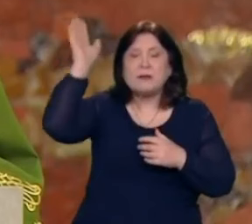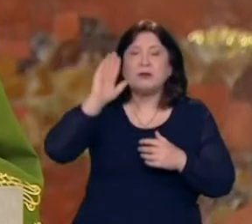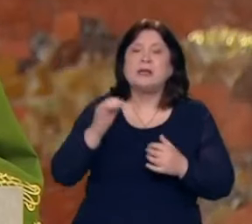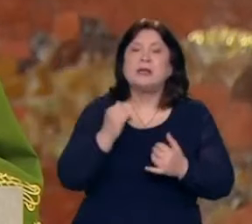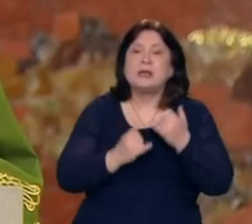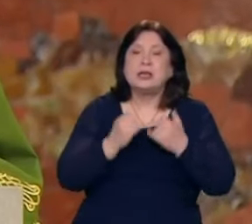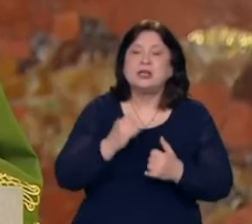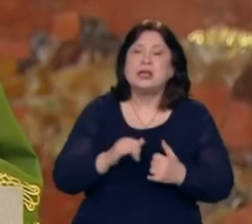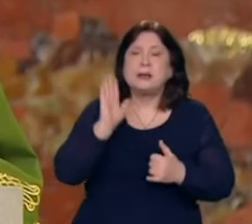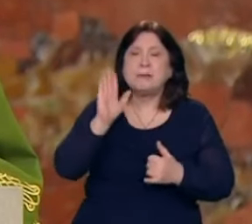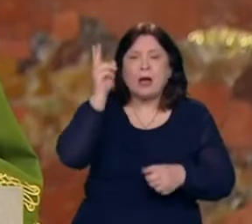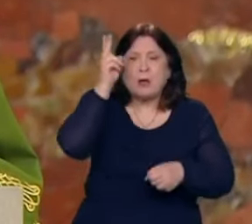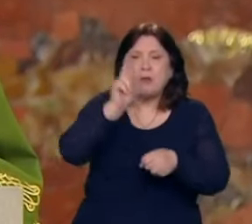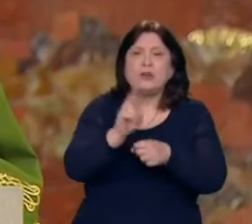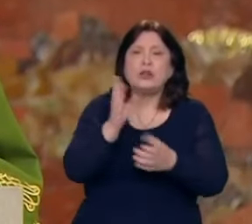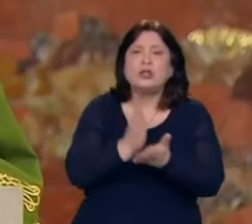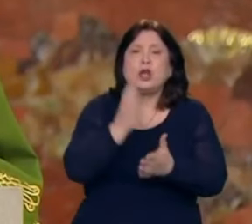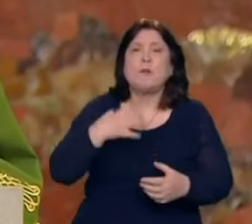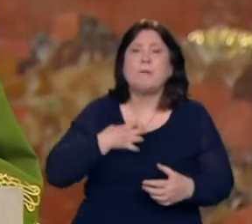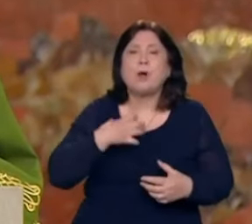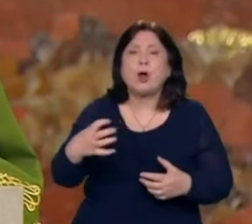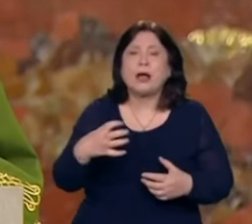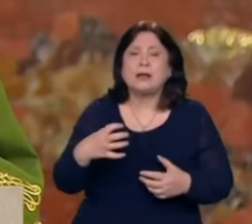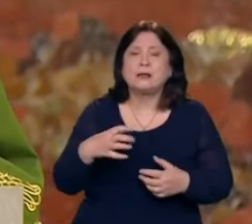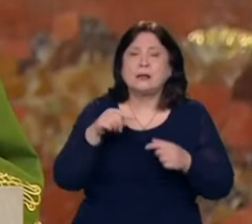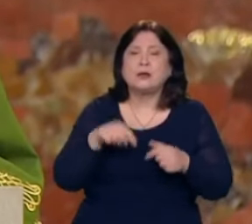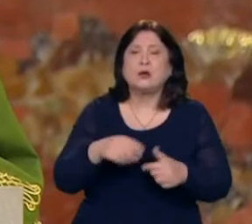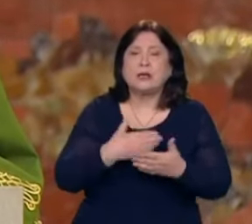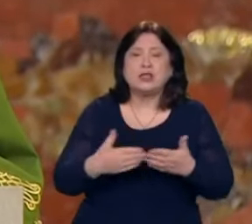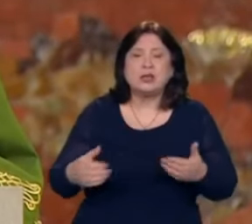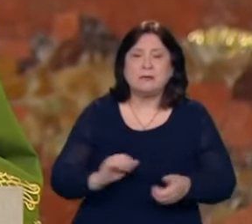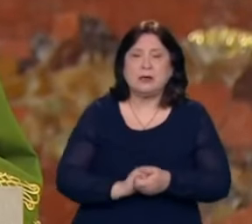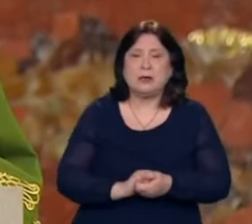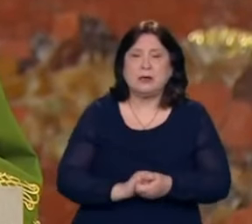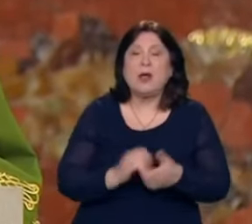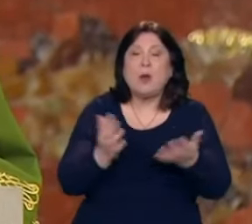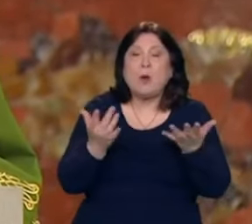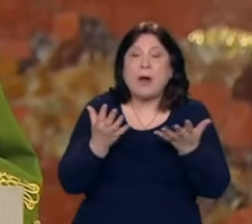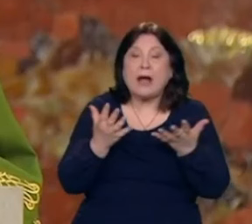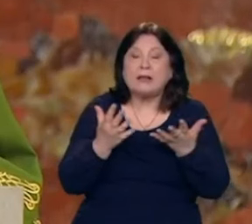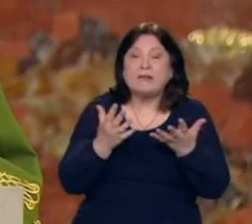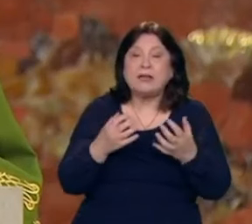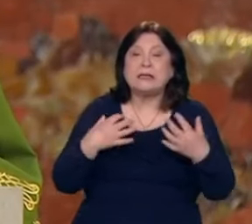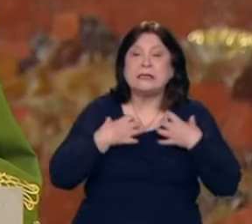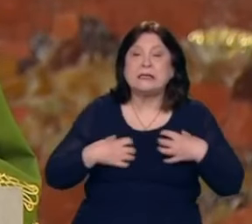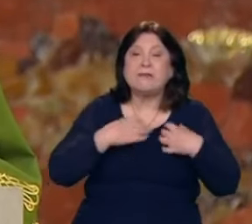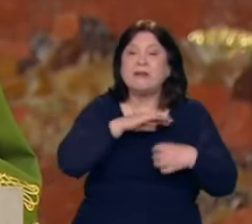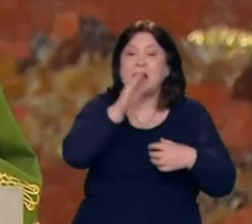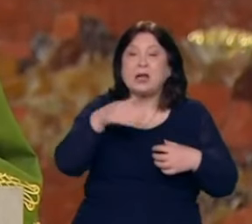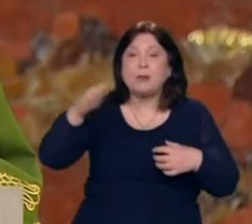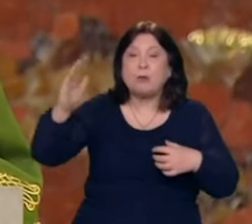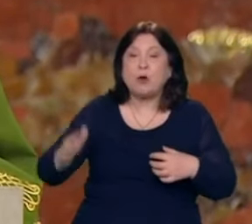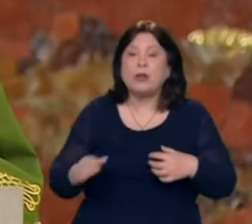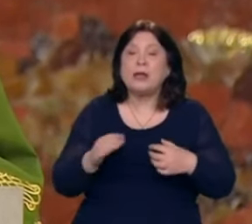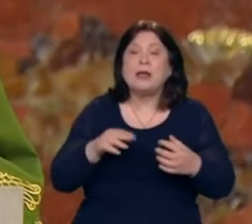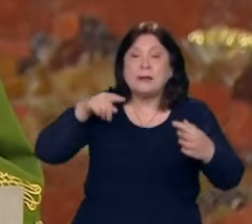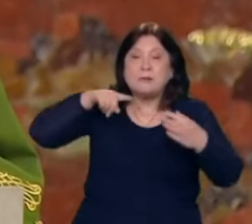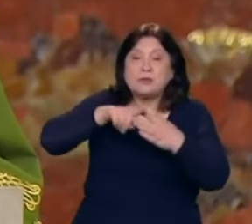pokładają ufność łatwiej jest wielbłądowi przejść przez ucho igielne niż